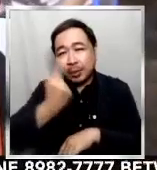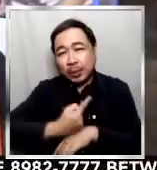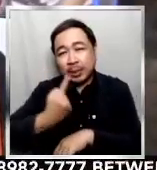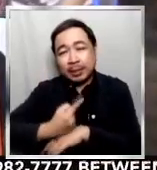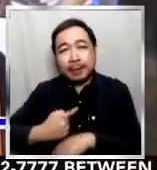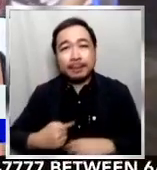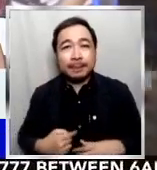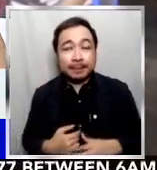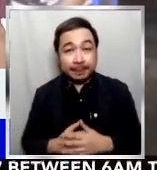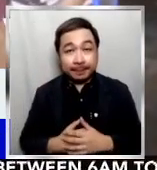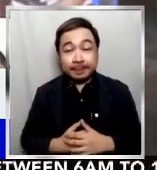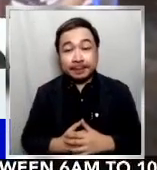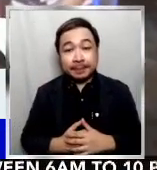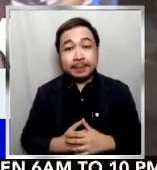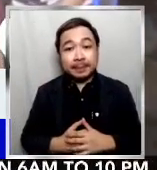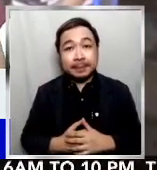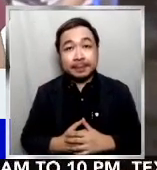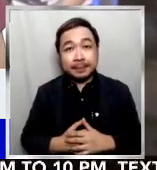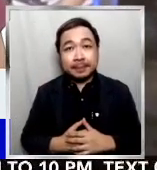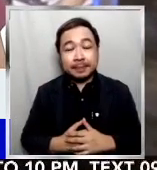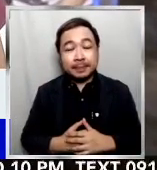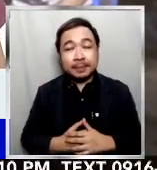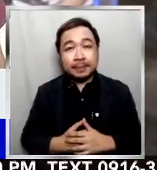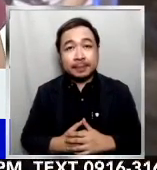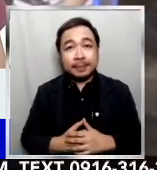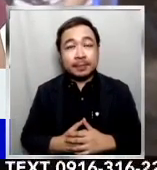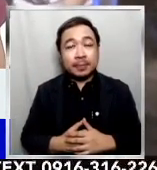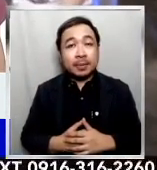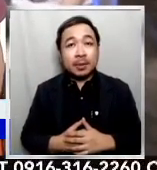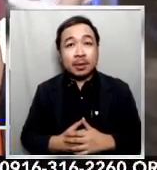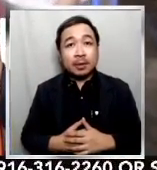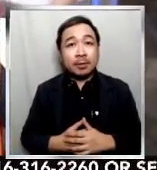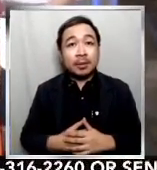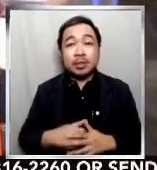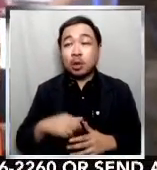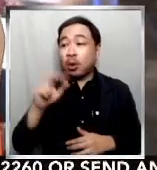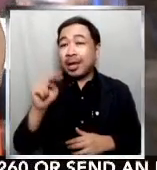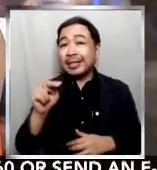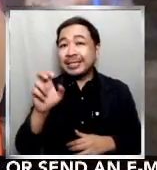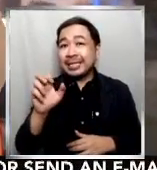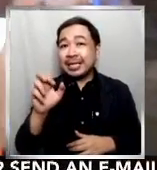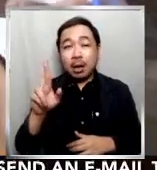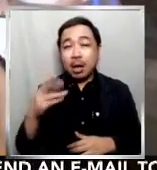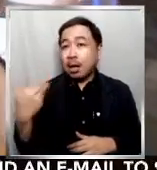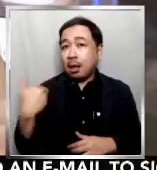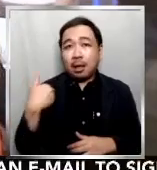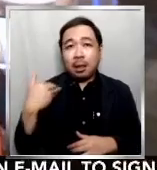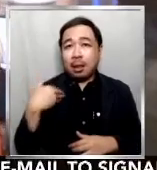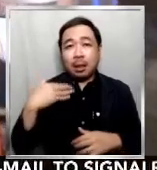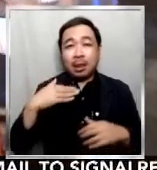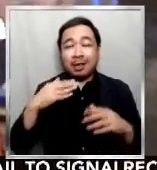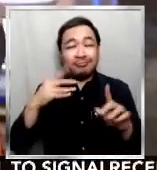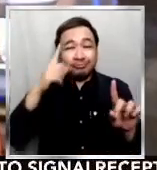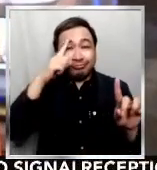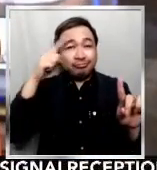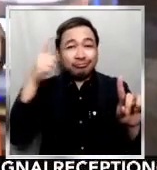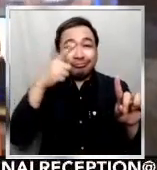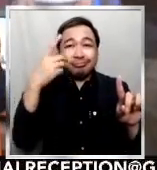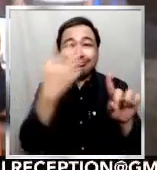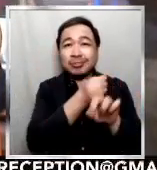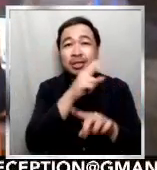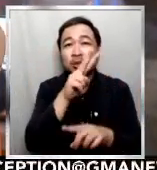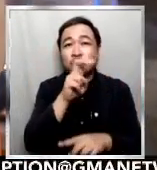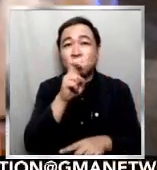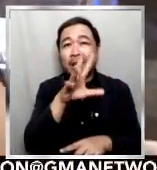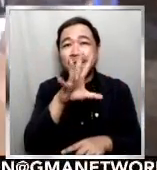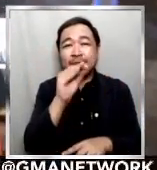Ian? Pia, hindi pa nga naaabot ng NCR ang target nito na 250,000 jobs kada